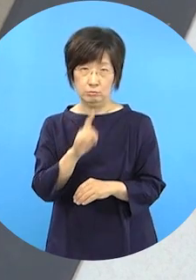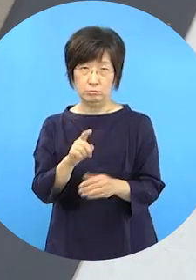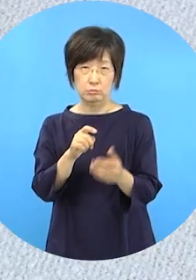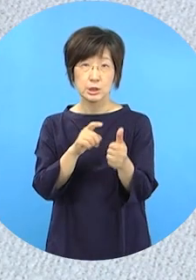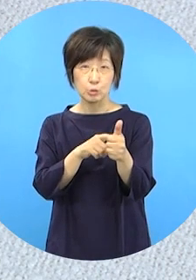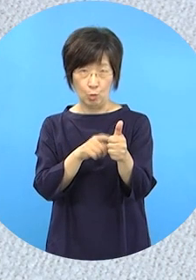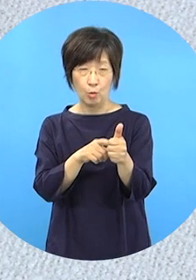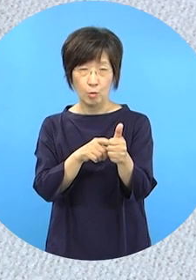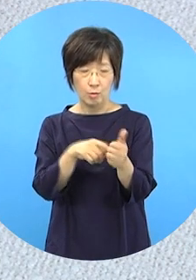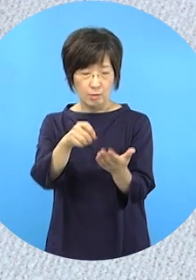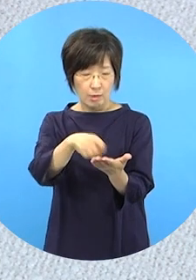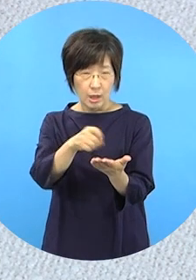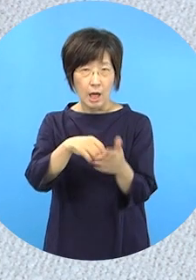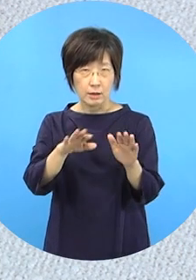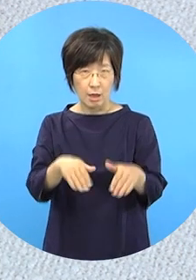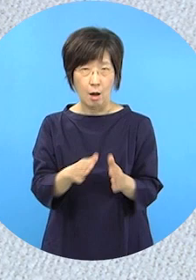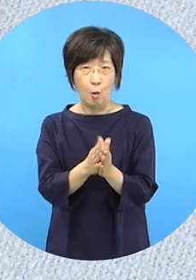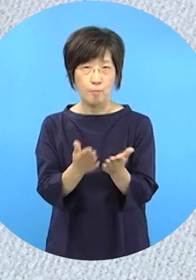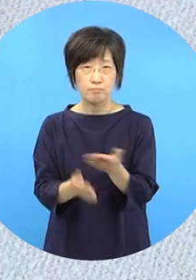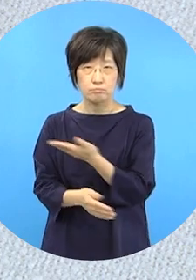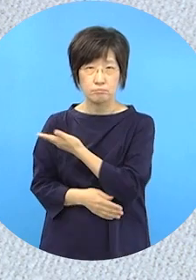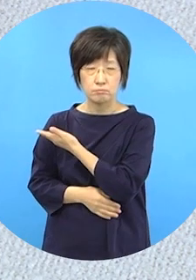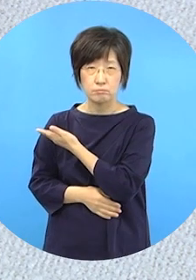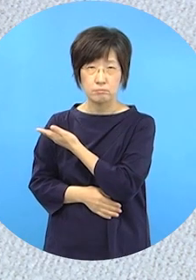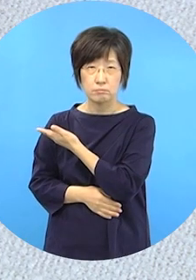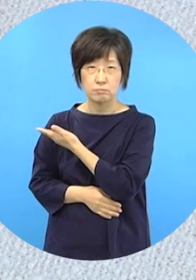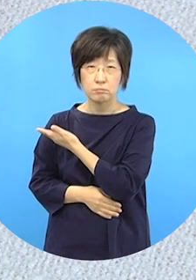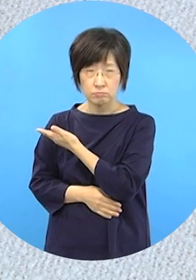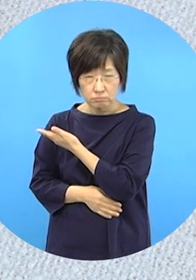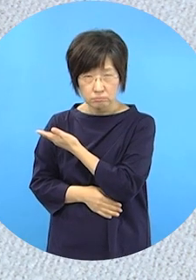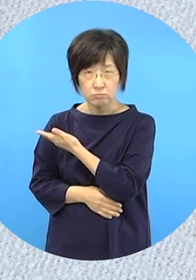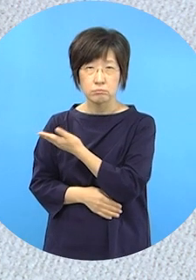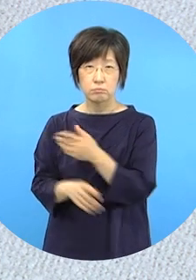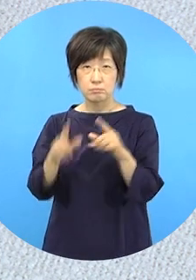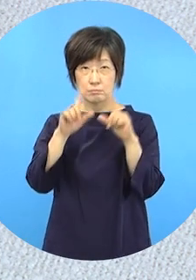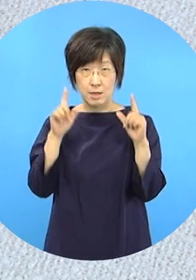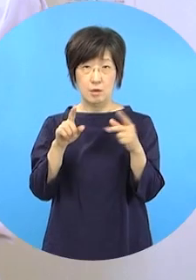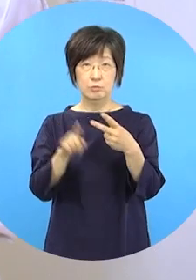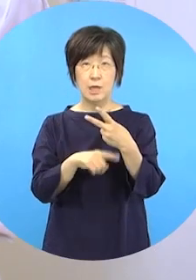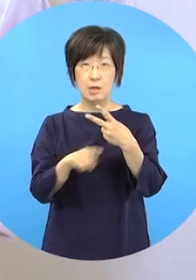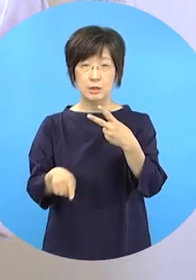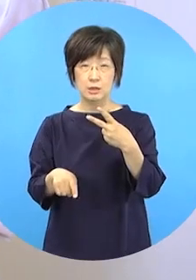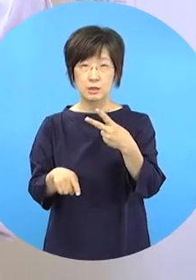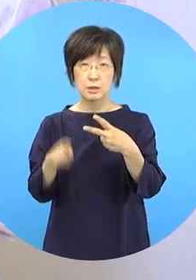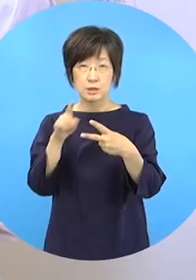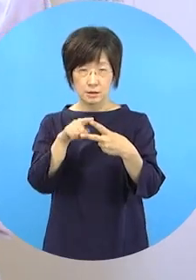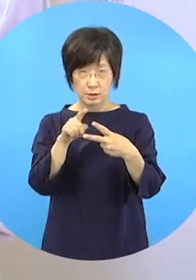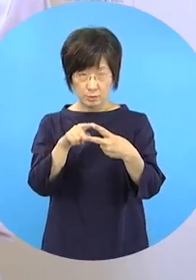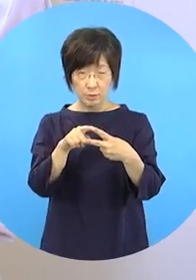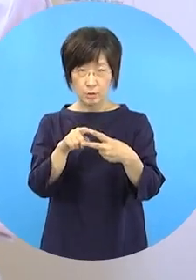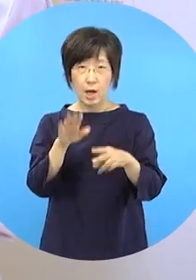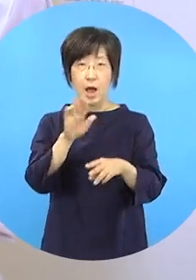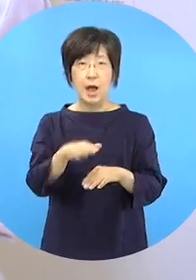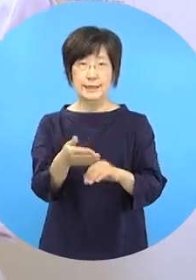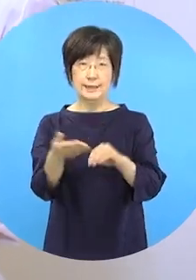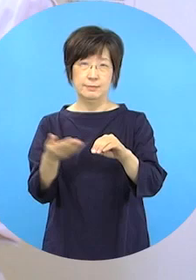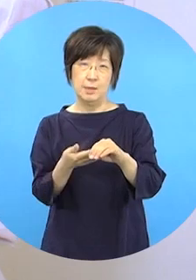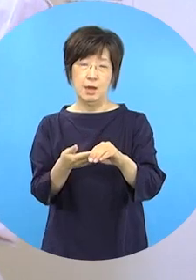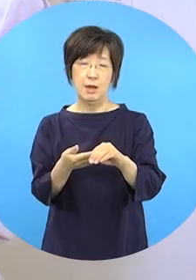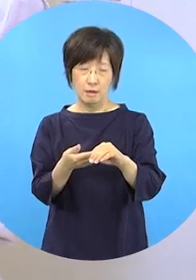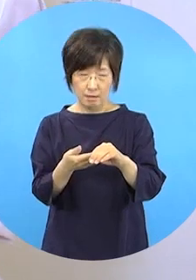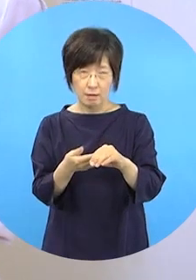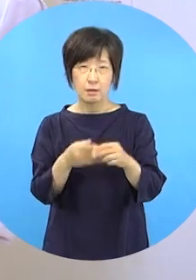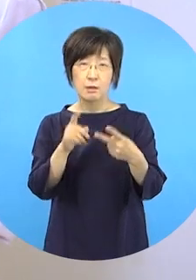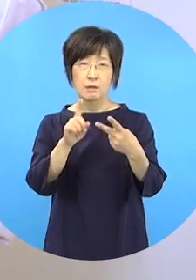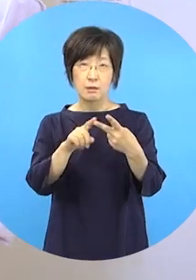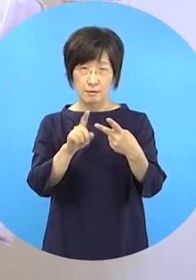が書いた生まれいずる悩みという小説、ここには登場人物が2人出てきまして、1人は文学者、これは有島自身のことなん